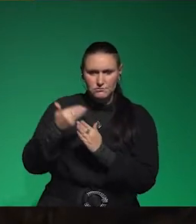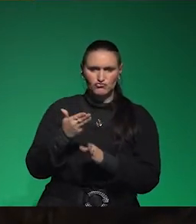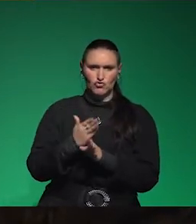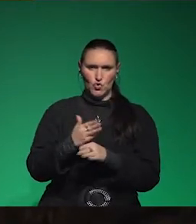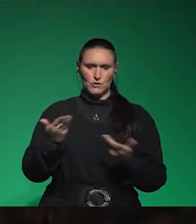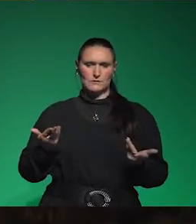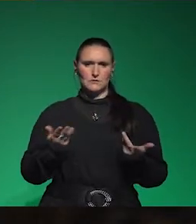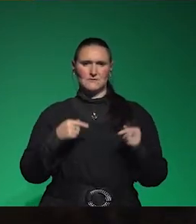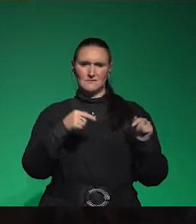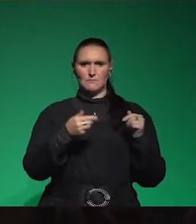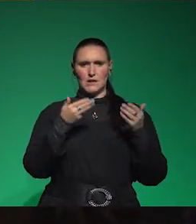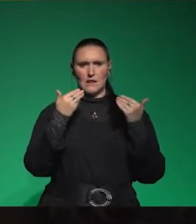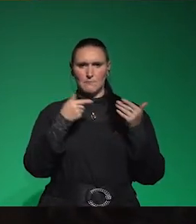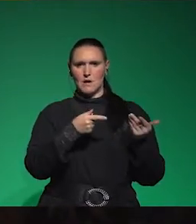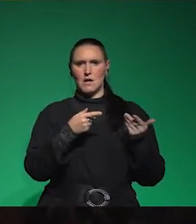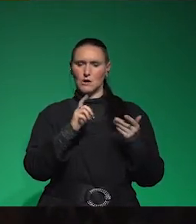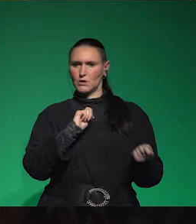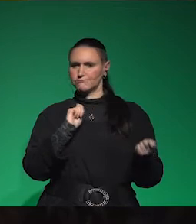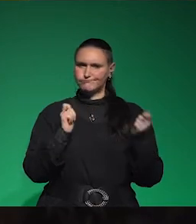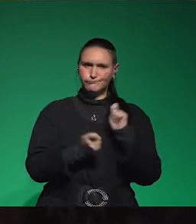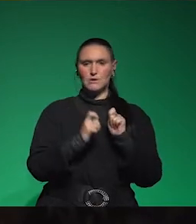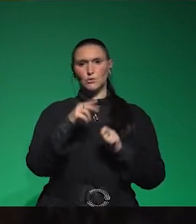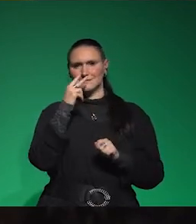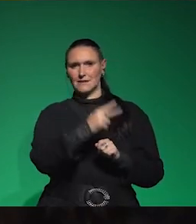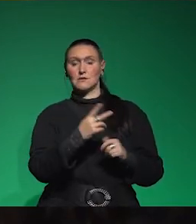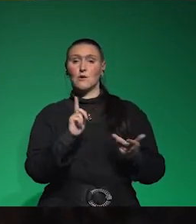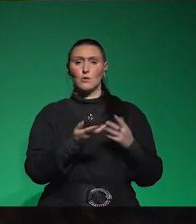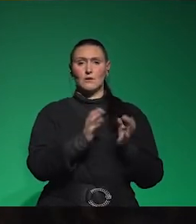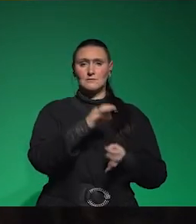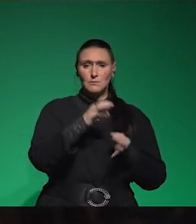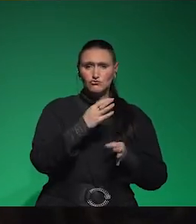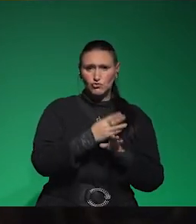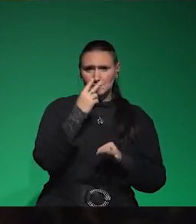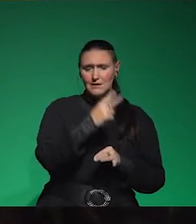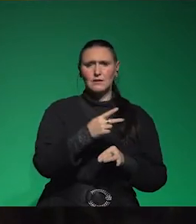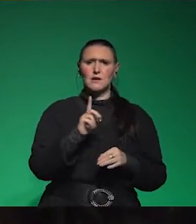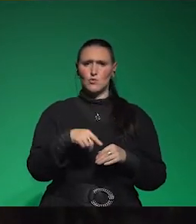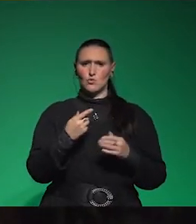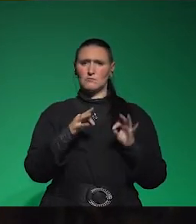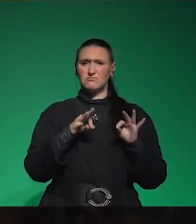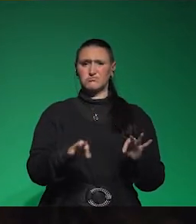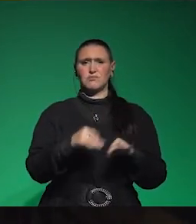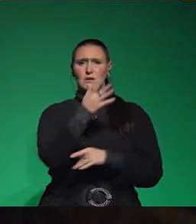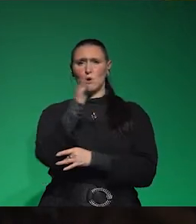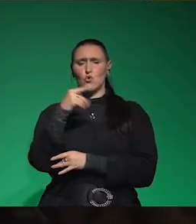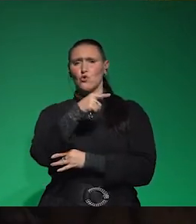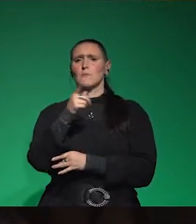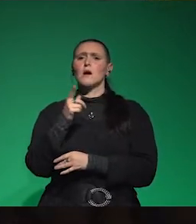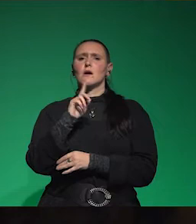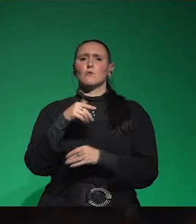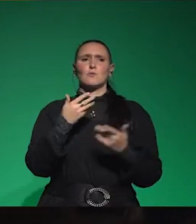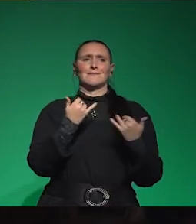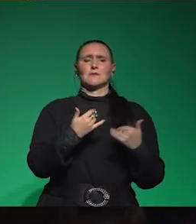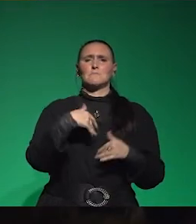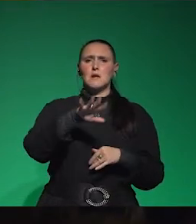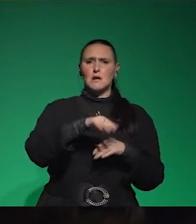Unsere Versuchsanstalt misst. Wir sehen die Temperaturen, wir sehen das frühere Blühen von Waldbäumen, das frühere